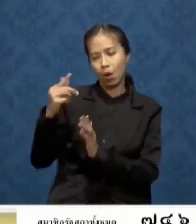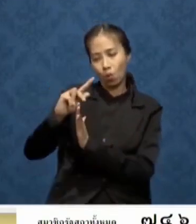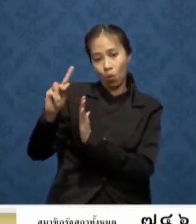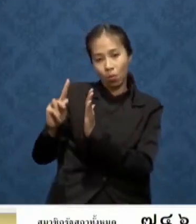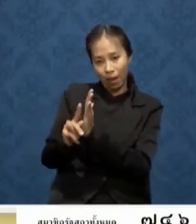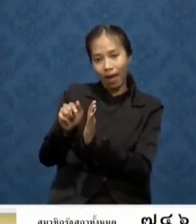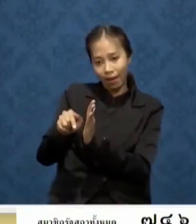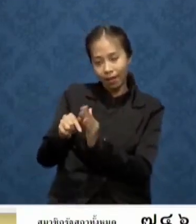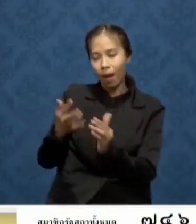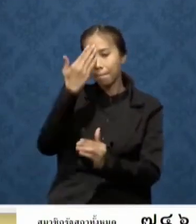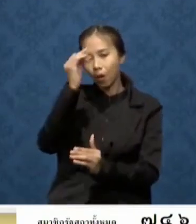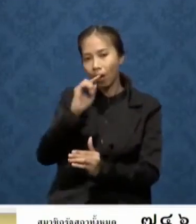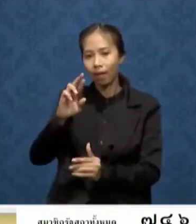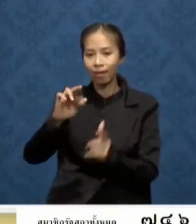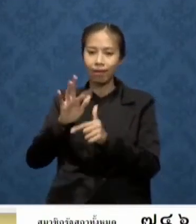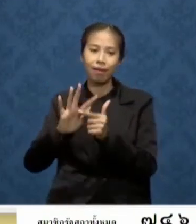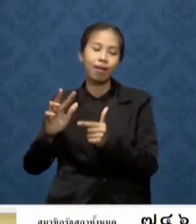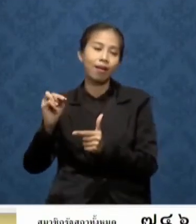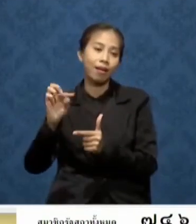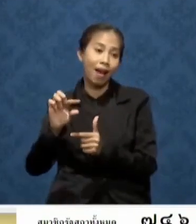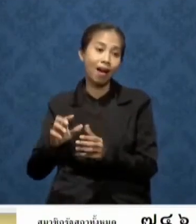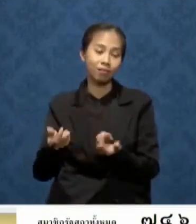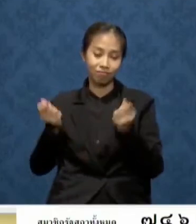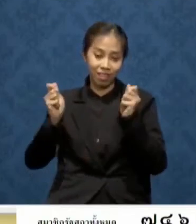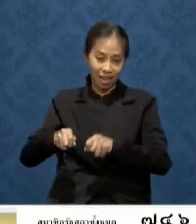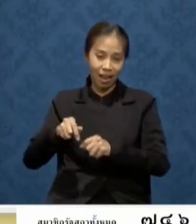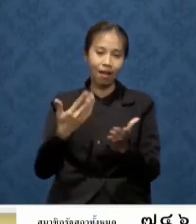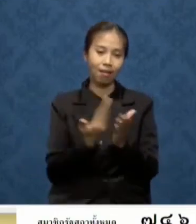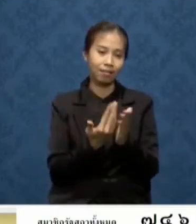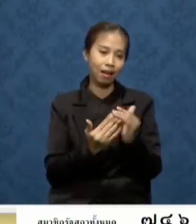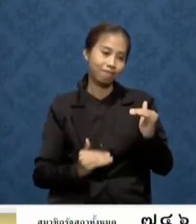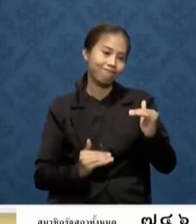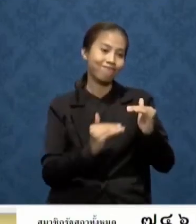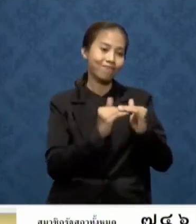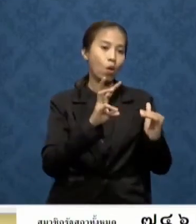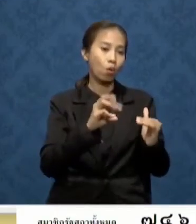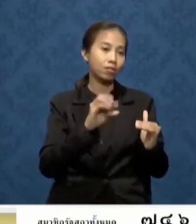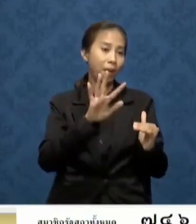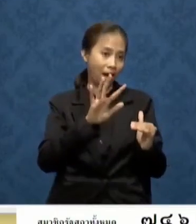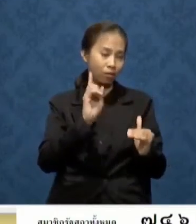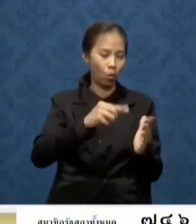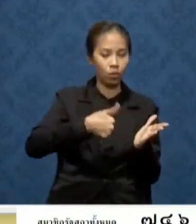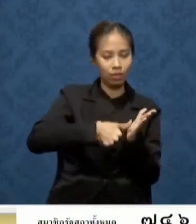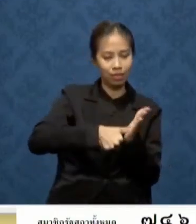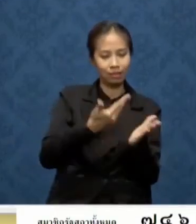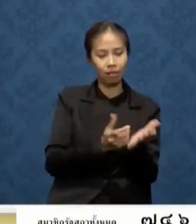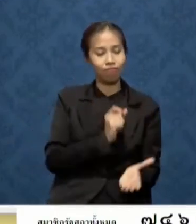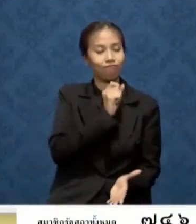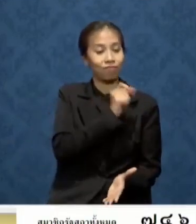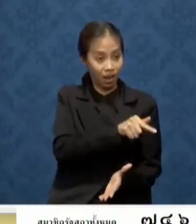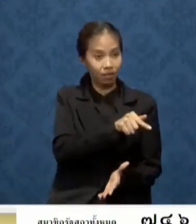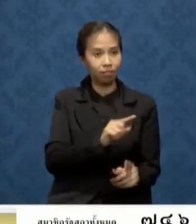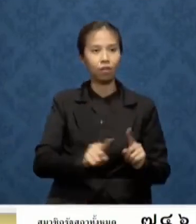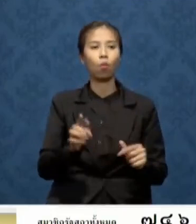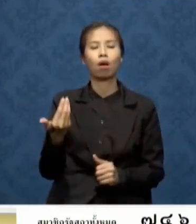โดยในรางสัญญากัหนดวาสูงสุไม่เกิน 65 บาทแล้วกับการเครียรนี่แต่กมความไม่ปสายตๆดง